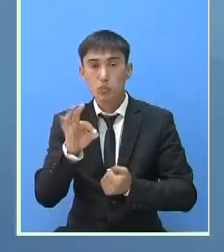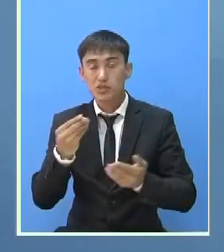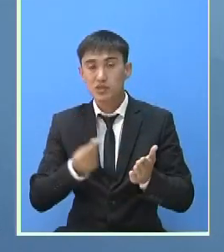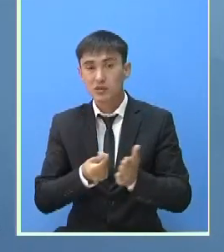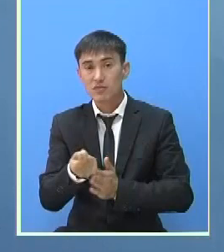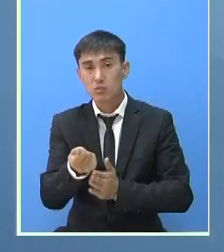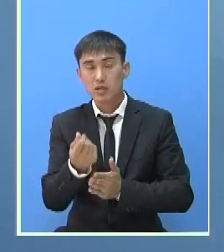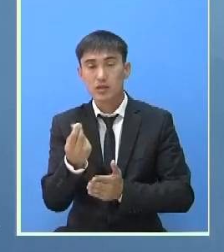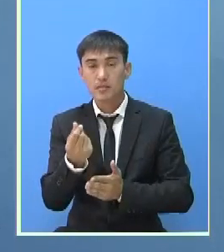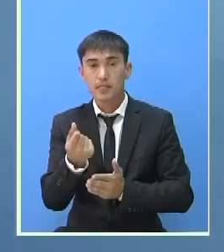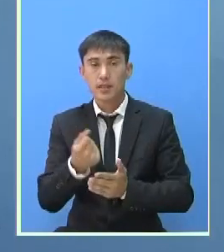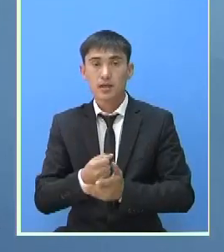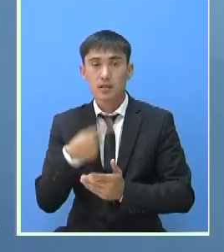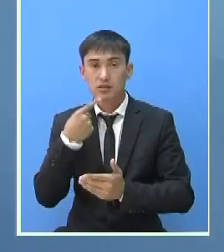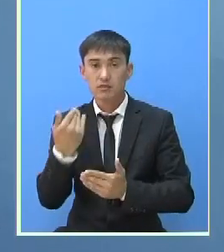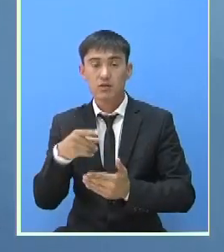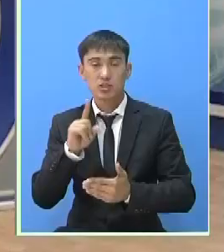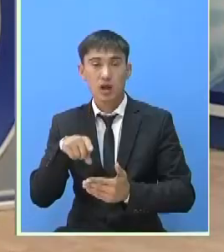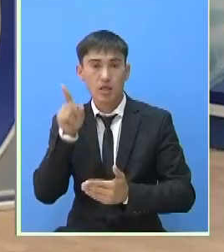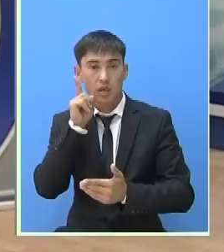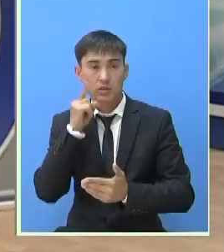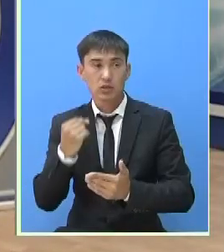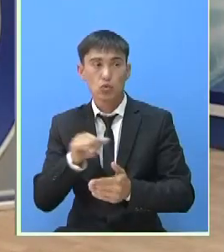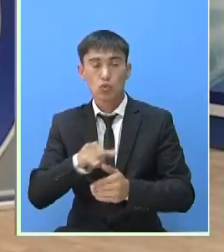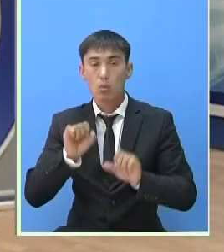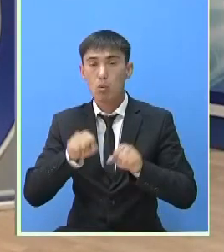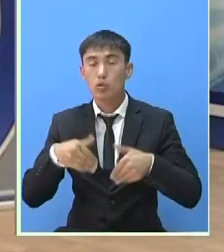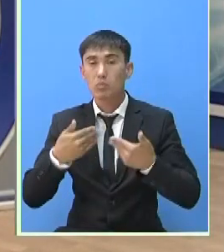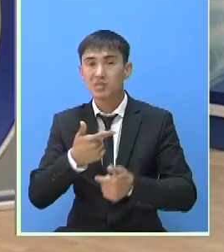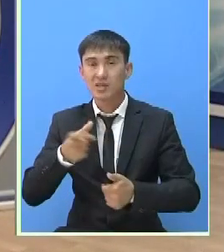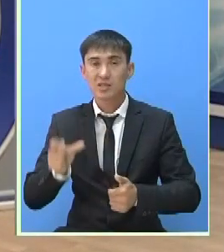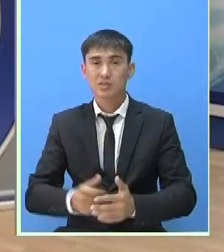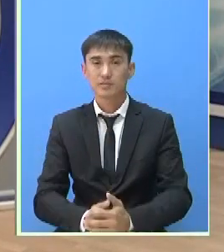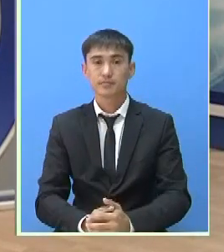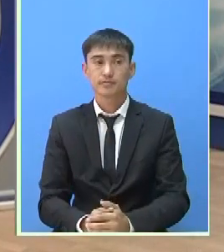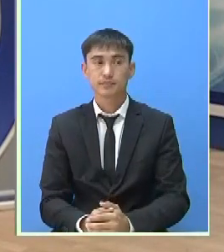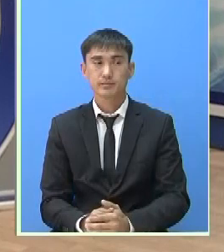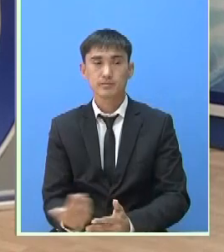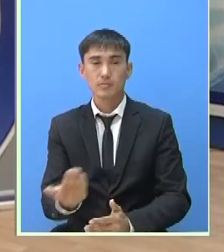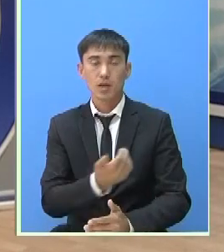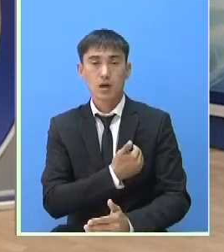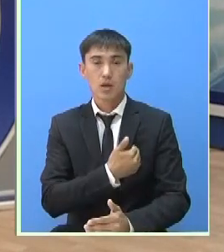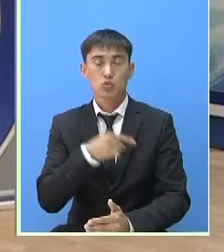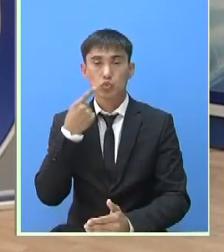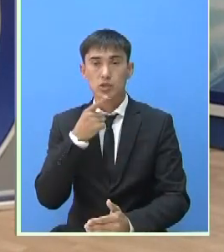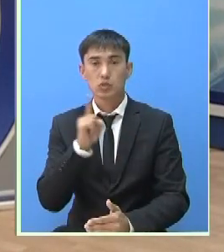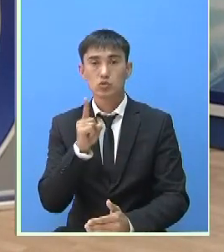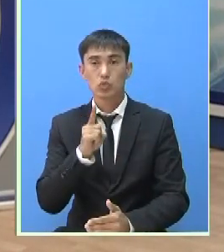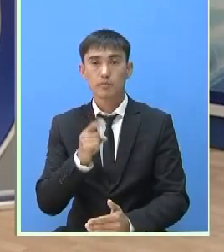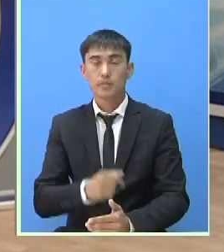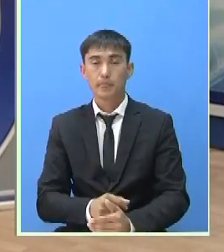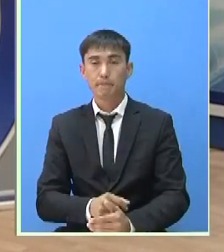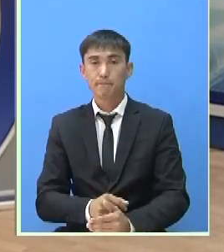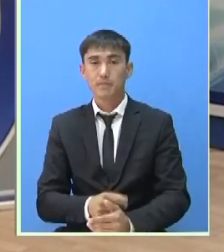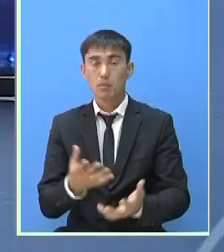выплаты. Назовите, пожалуйста, ваши контакты, куда могут обратиться граждане. Я хочу сказать, что в завершение